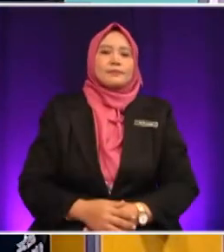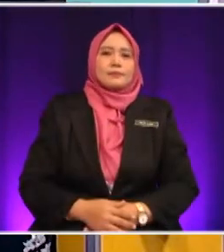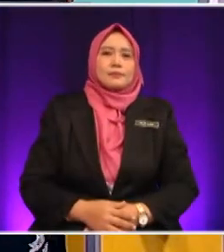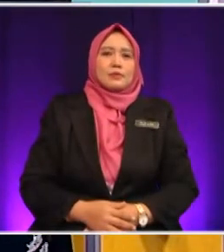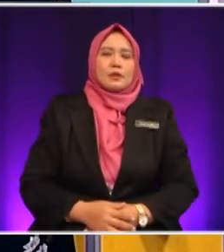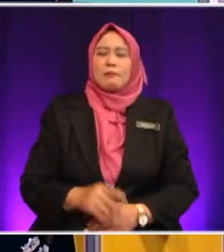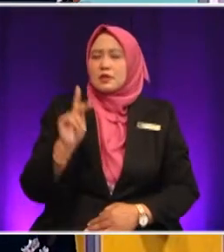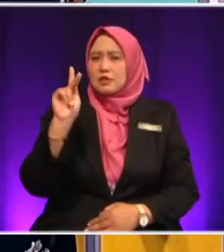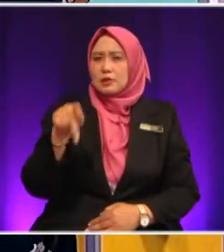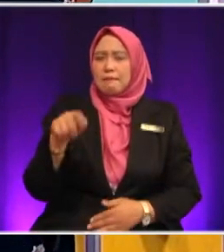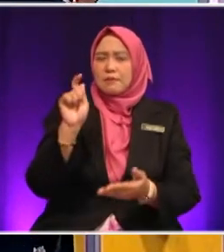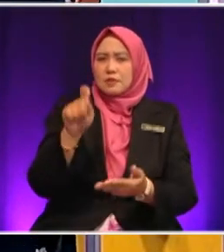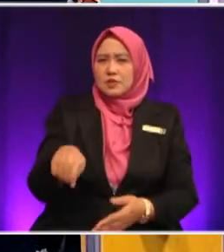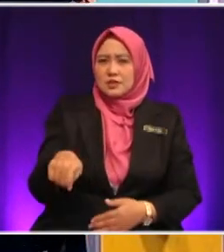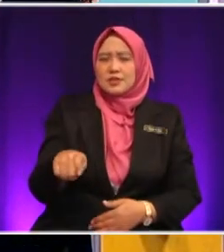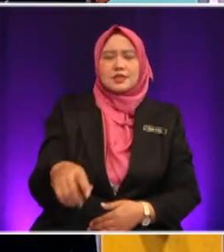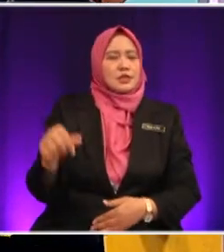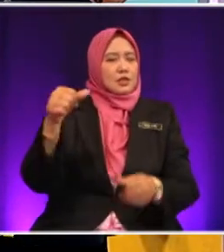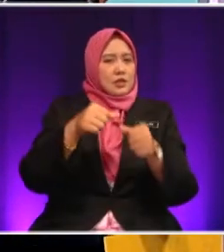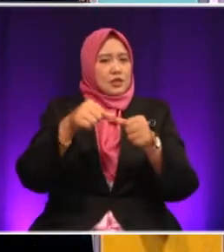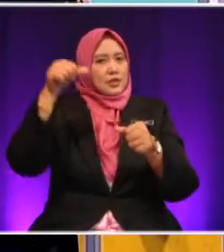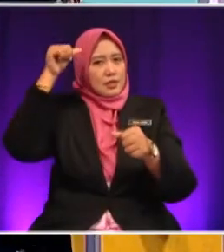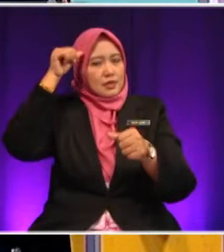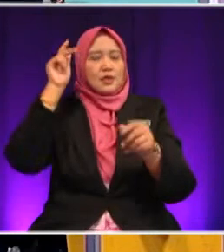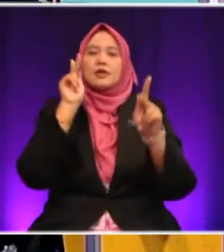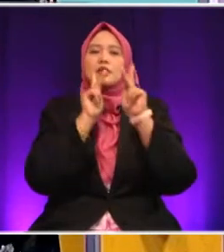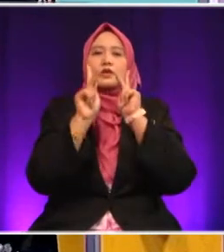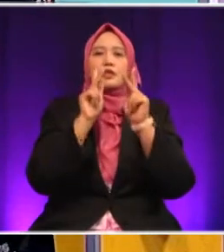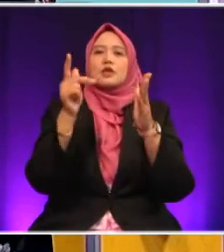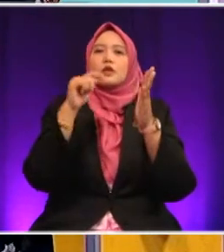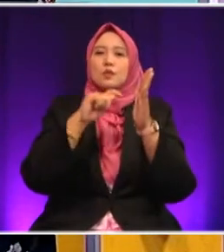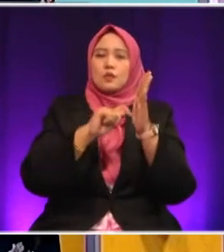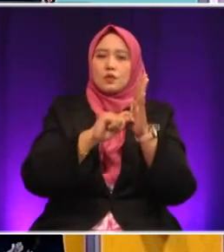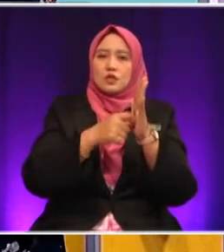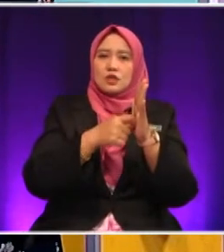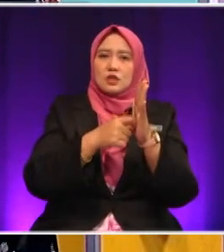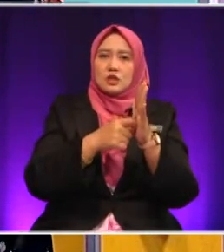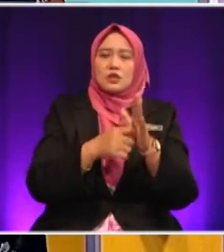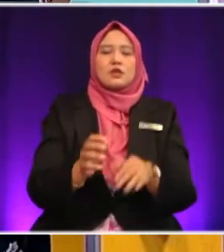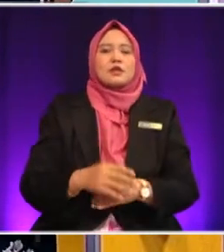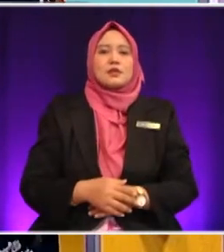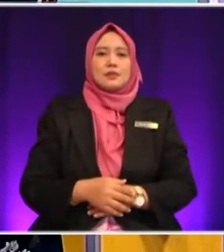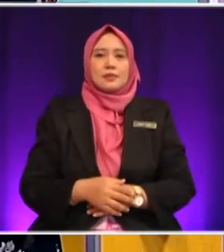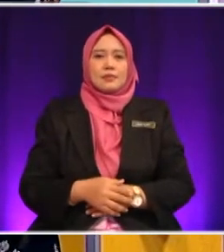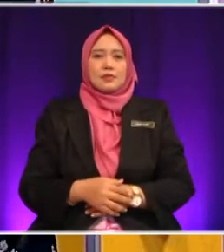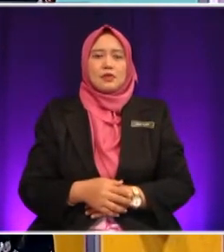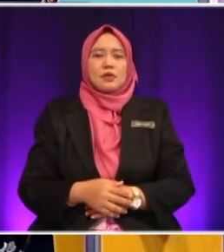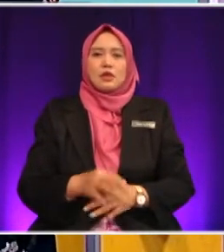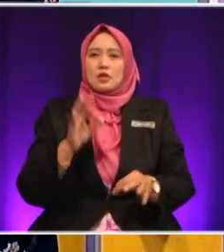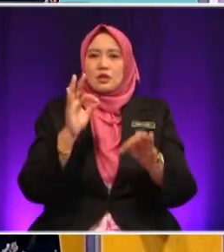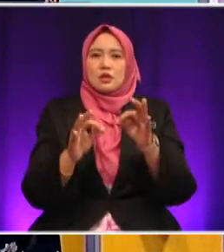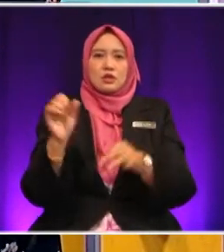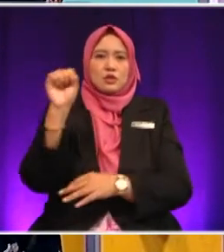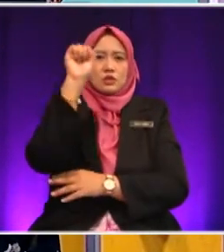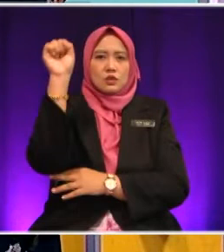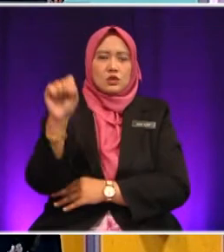pastikan Plaza Plaza Ingatlah kata kunci yaitu soalnya ini banyak bejat bertanya mengenai justifikasi implikasi Jadi kalau soalnya